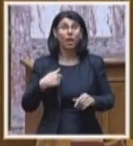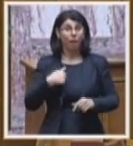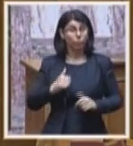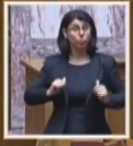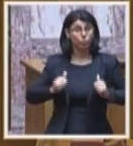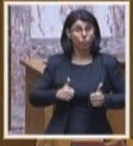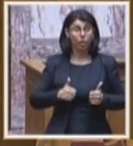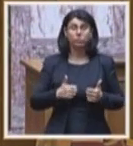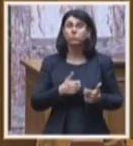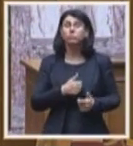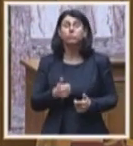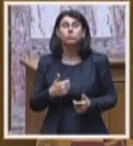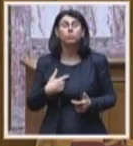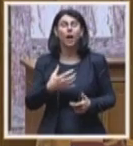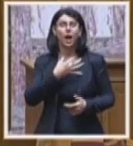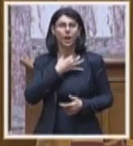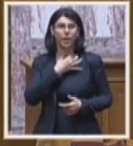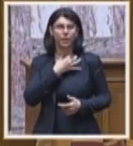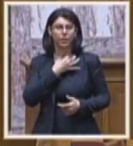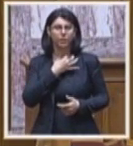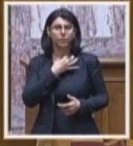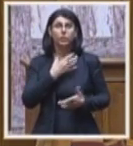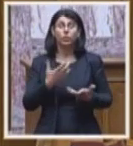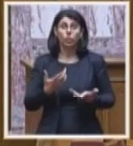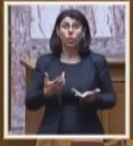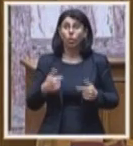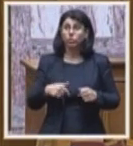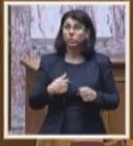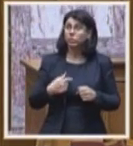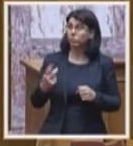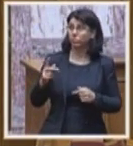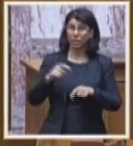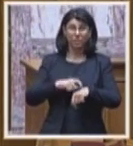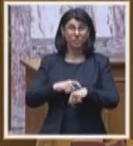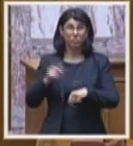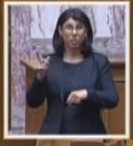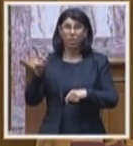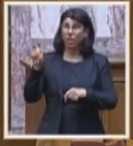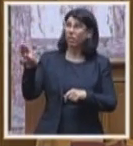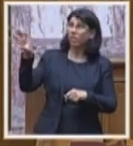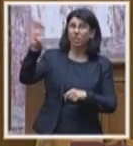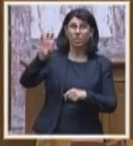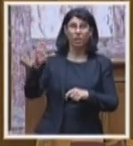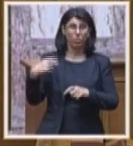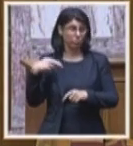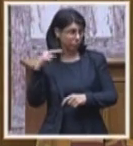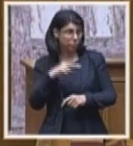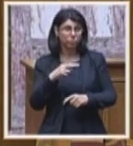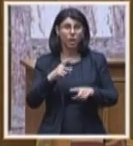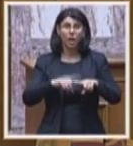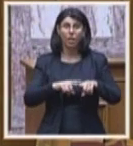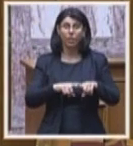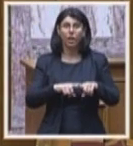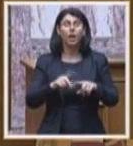σχέση αφενός με την ανάγκη την ώρα που κρινόμαστε από φίλους στο εξωτερικό, από εταίρους ή και χτυπιόμαστε